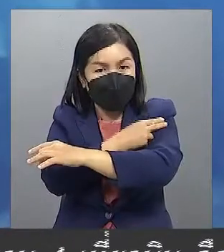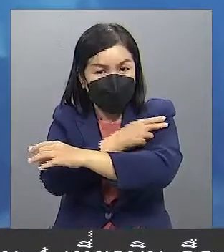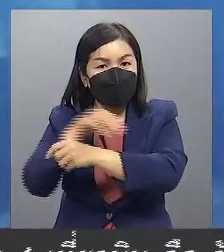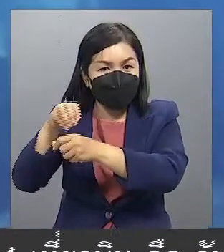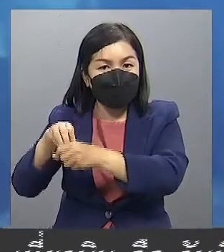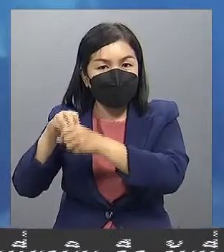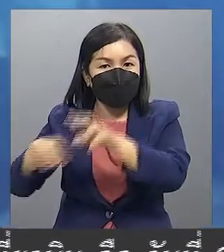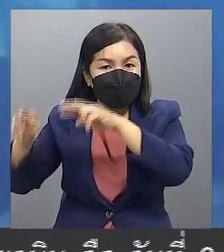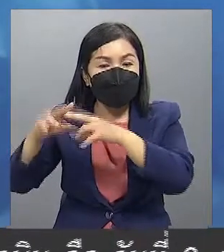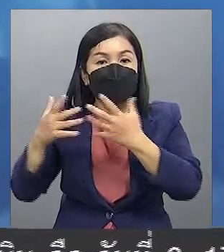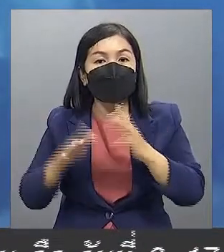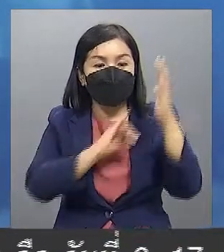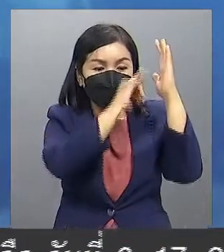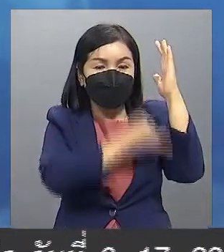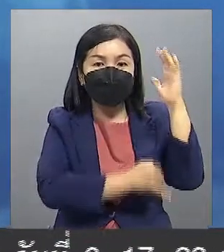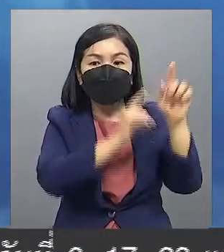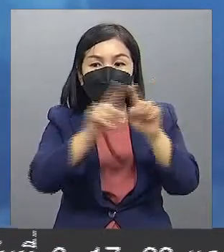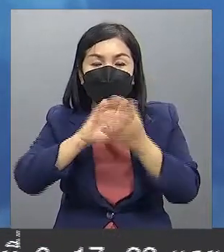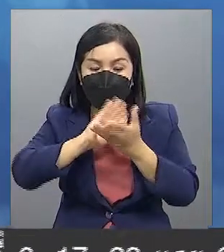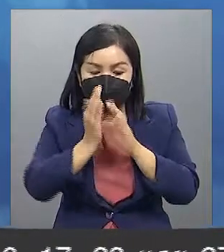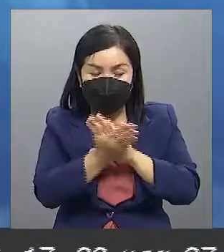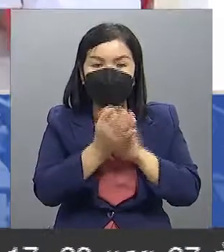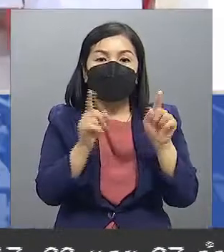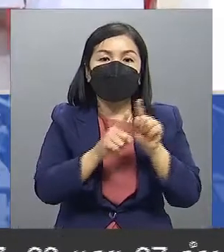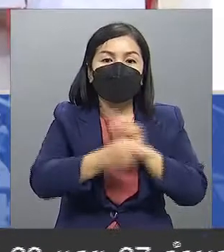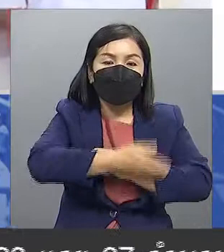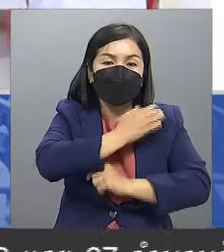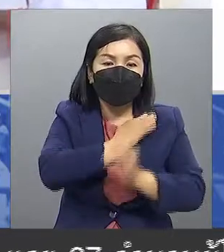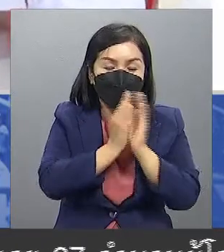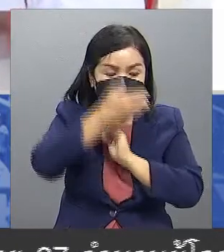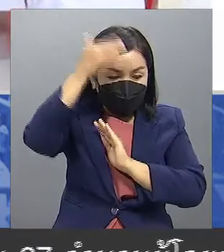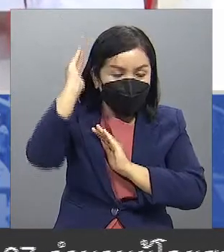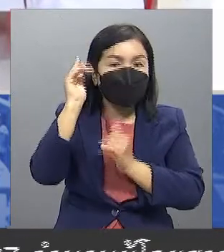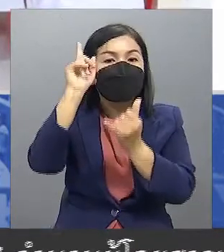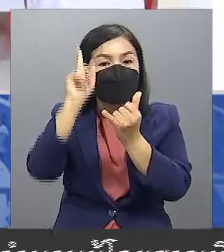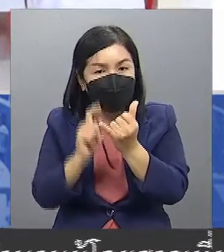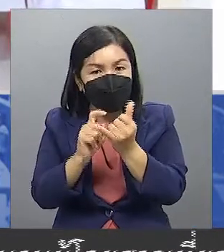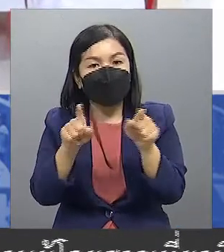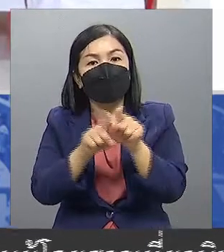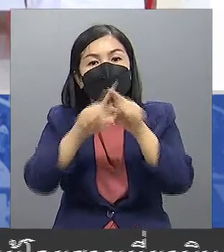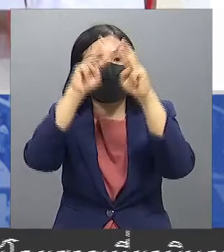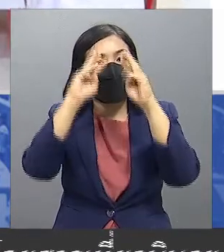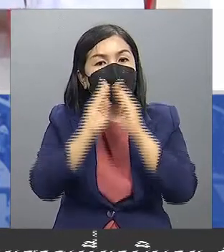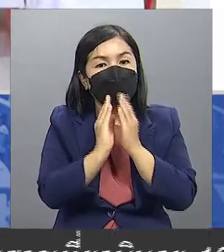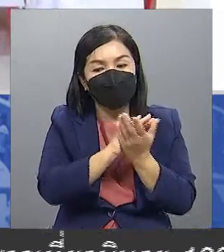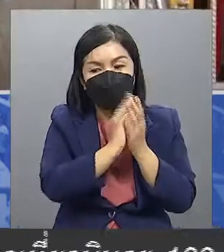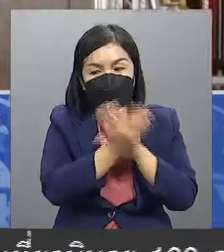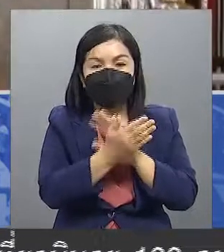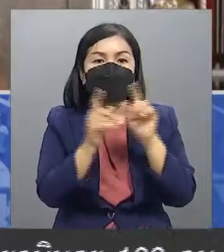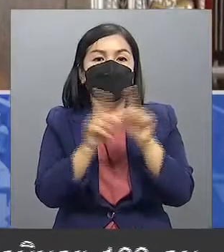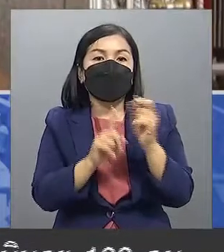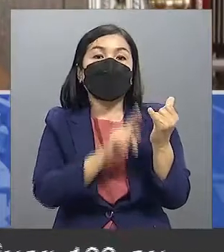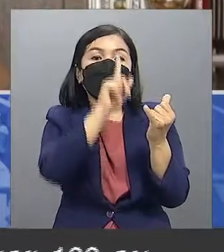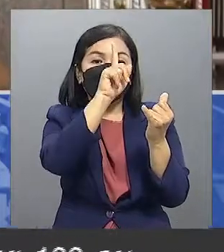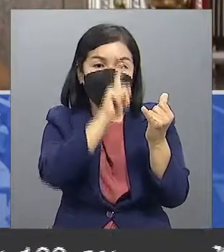ถานการณ์ระบาดของโควิด -19 ทั้งงานบวชงานศพค่ะเจ้าหน้าที่เคลื่อนย้ายหีบศพของผู้เสียชีวิต